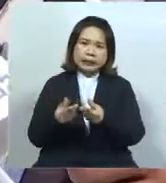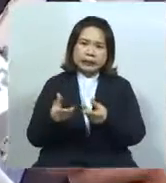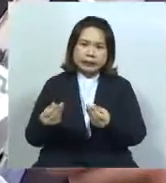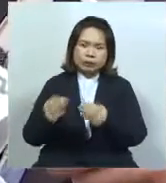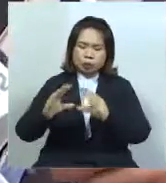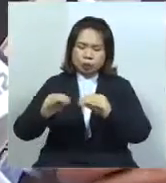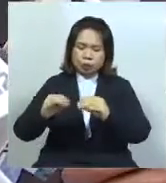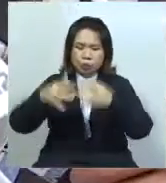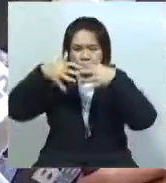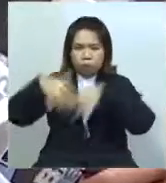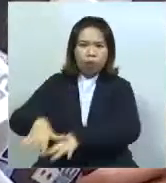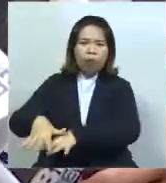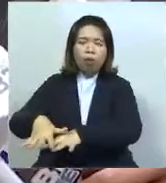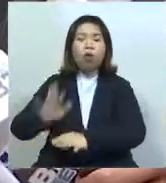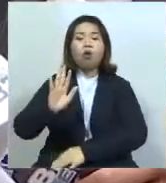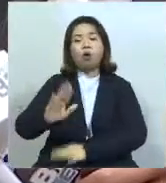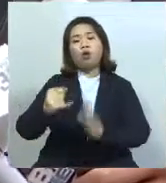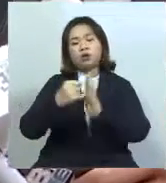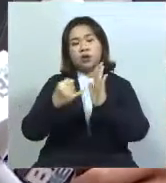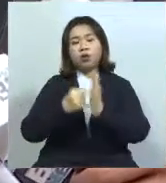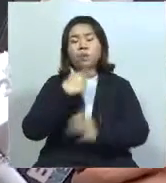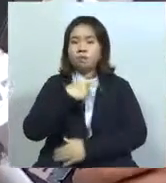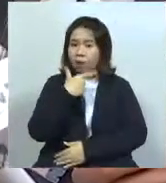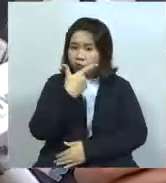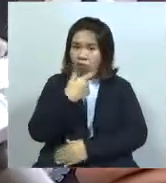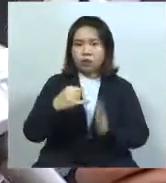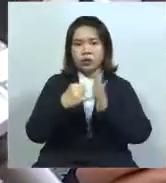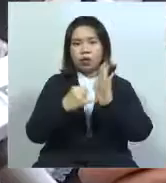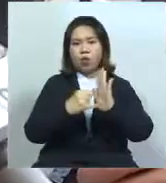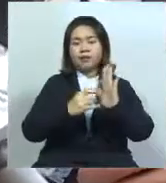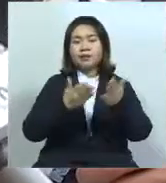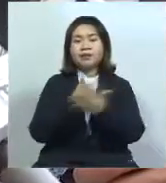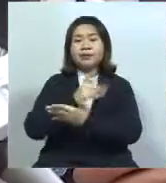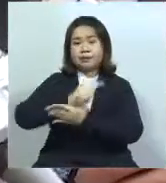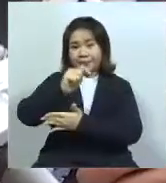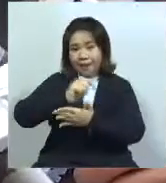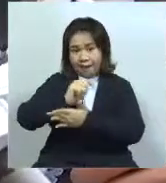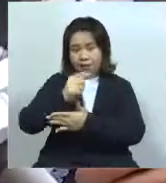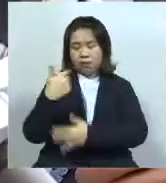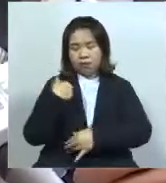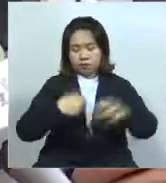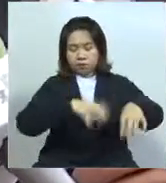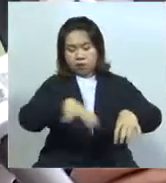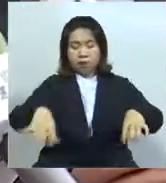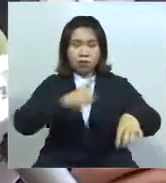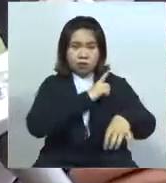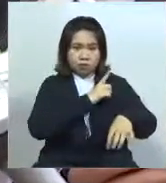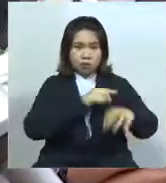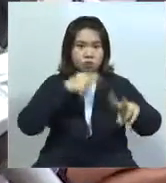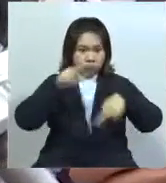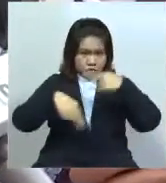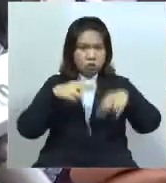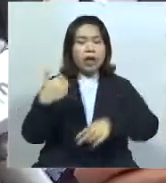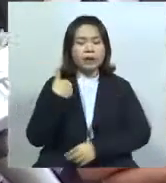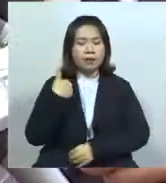ที่จะทำให้เกิดดินถล่มลงมาอย่างในพื้นที่ของจังหวัดแม่ฮ่องสอนหรือว่าจังหวัดตากตอนนี้ก็ได้มีการแจ้งไปยังหน่วยงานที่เกี่ยวข้องนะครับให้ดูแลเกี่ยว